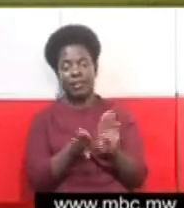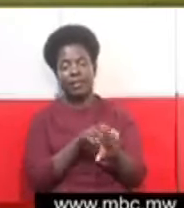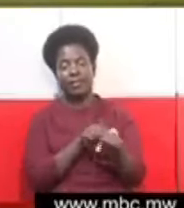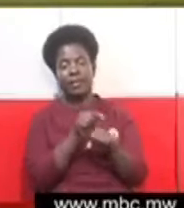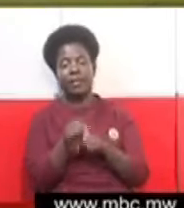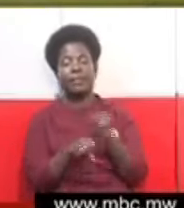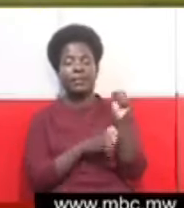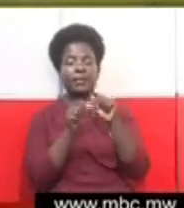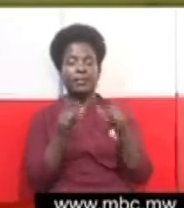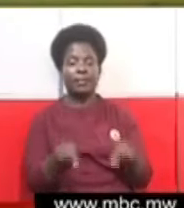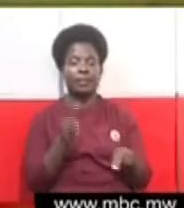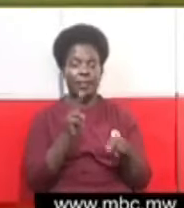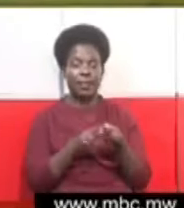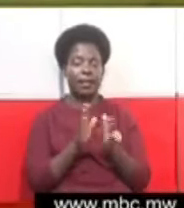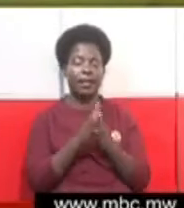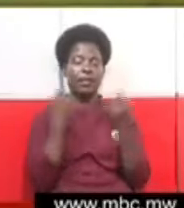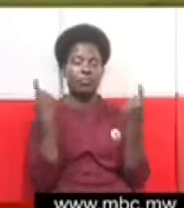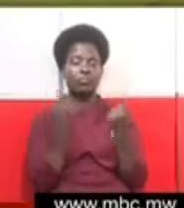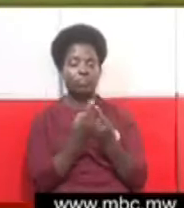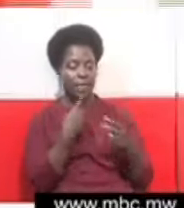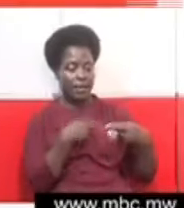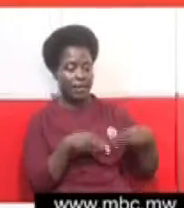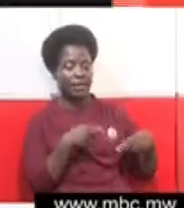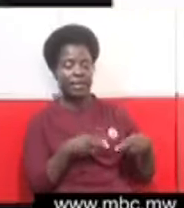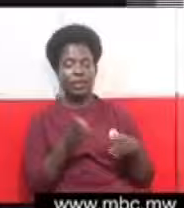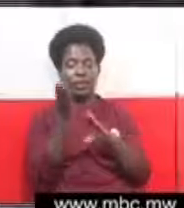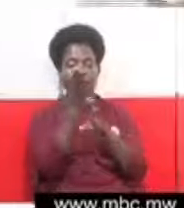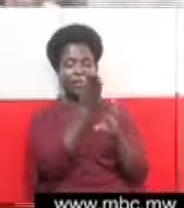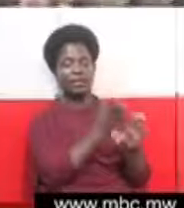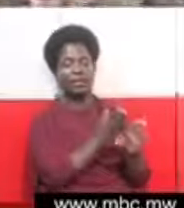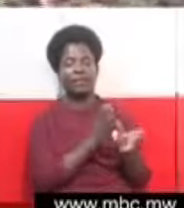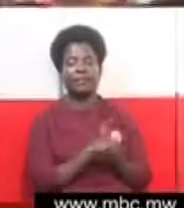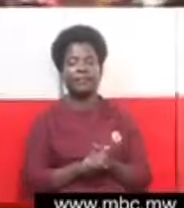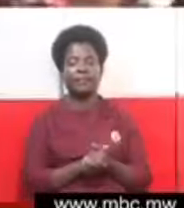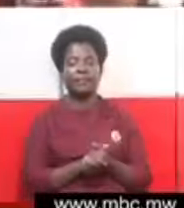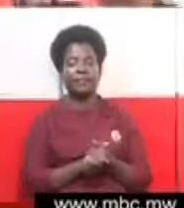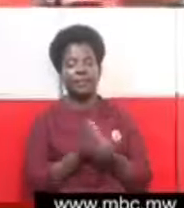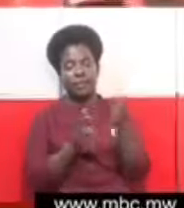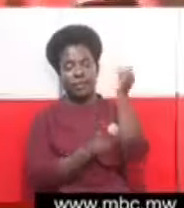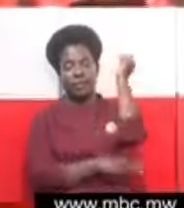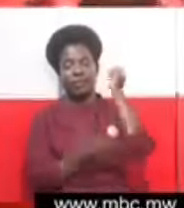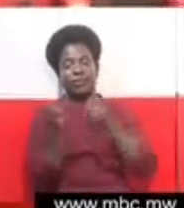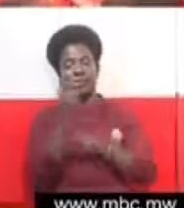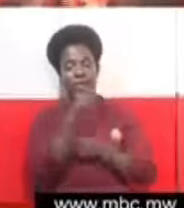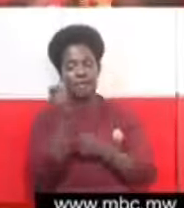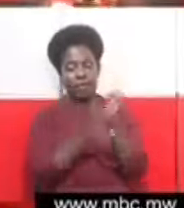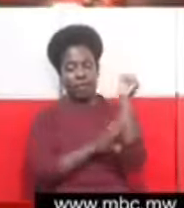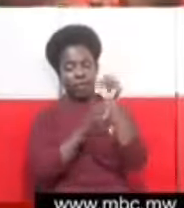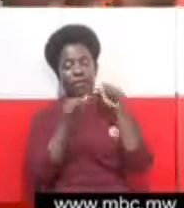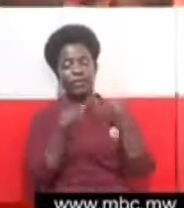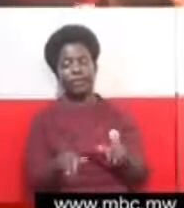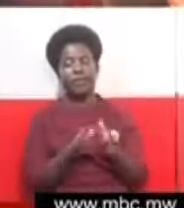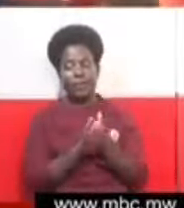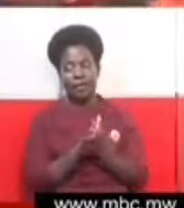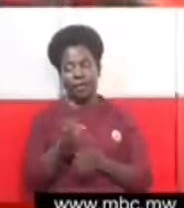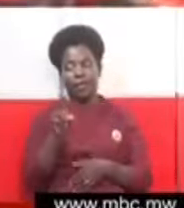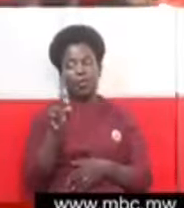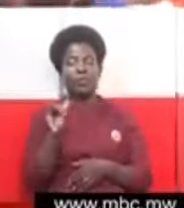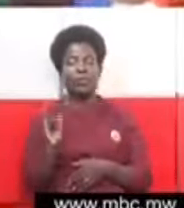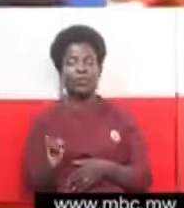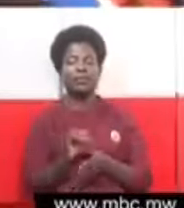dziko lino lakhala likukumana ndi mavuto osiyanasiyana. Wachimiri kwa president wa dziko lino Dr. Michael